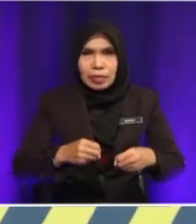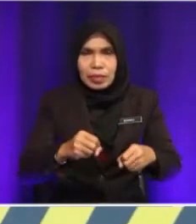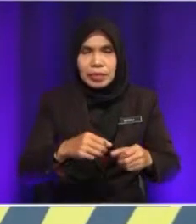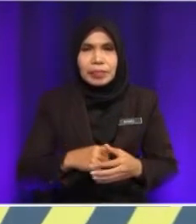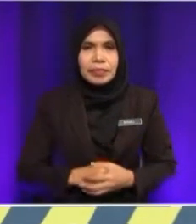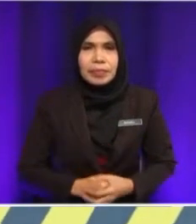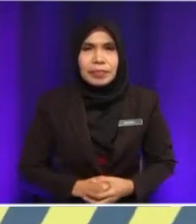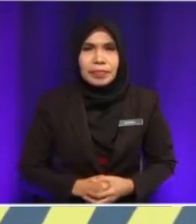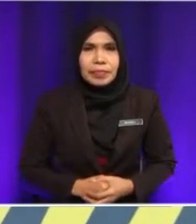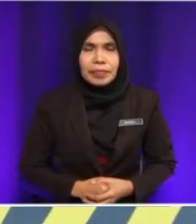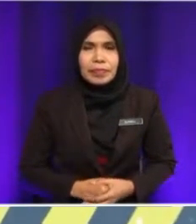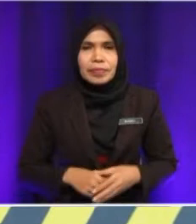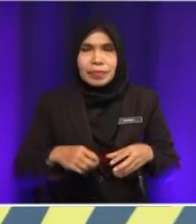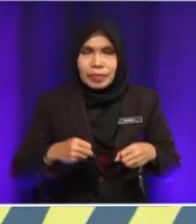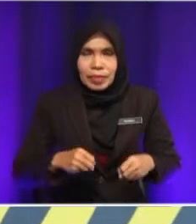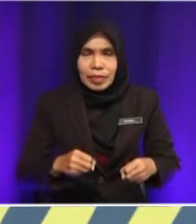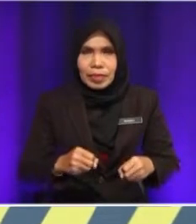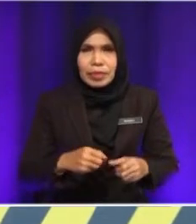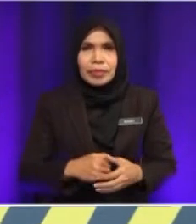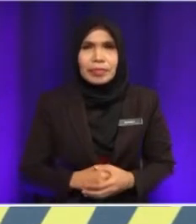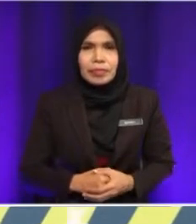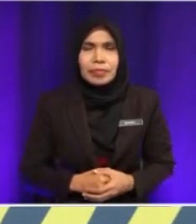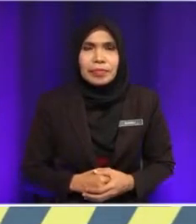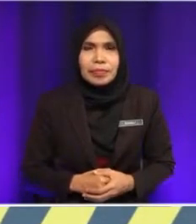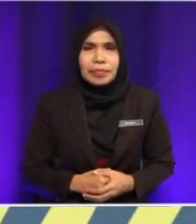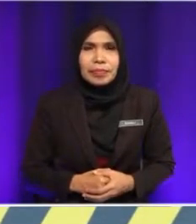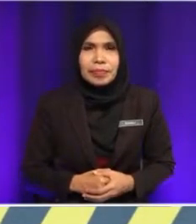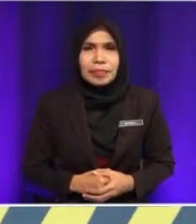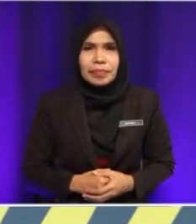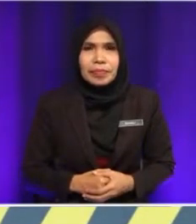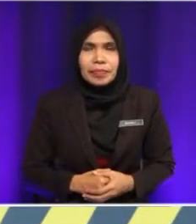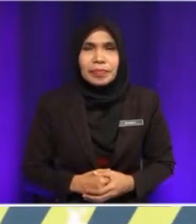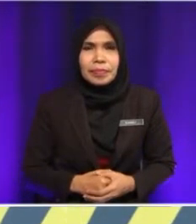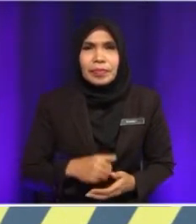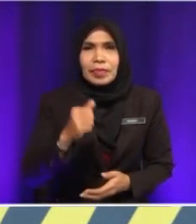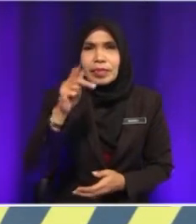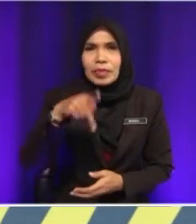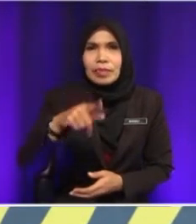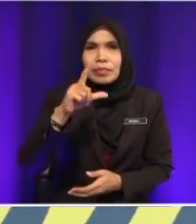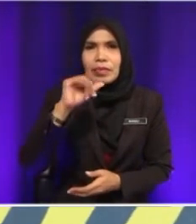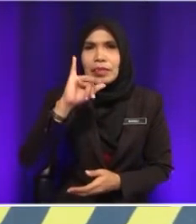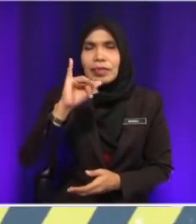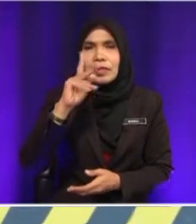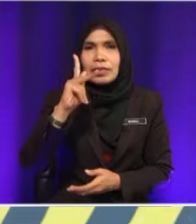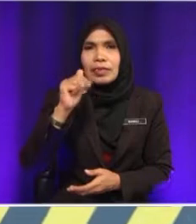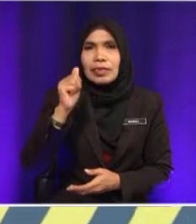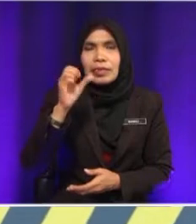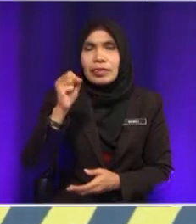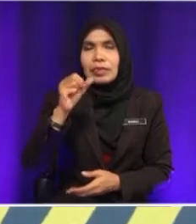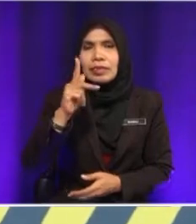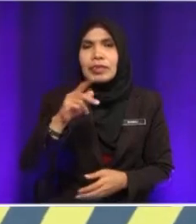sistem penyediaan instrumen kita kita ada tadi Facebook aplikasi pengumpulan dan pemasangan isu mode